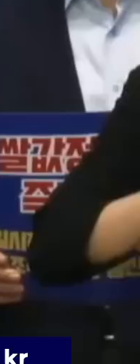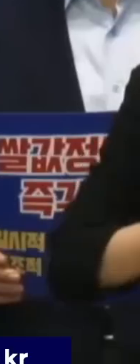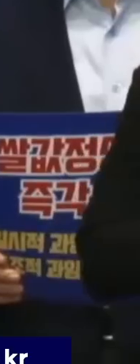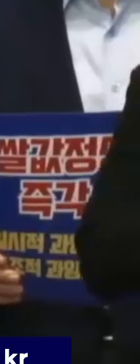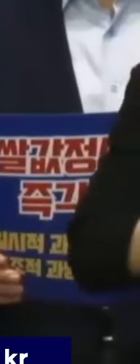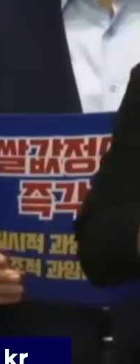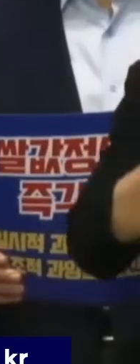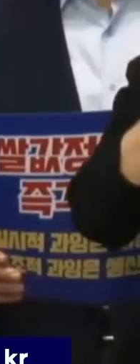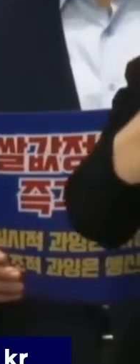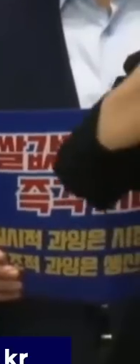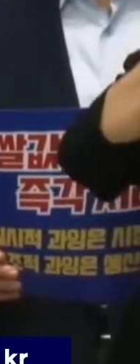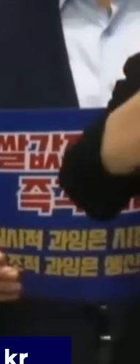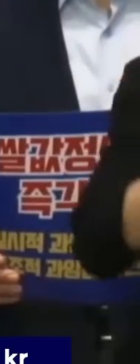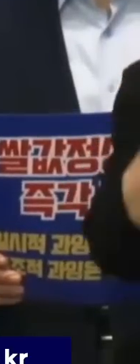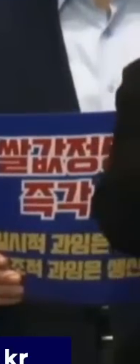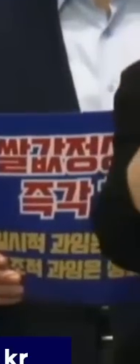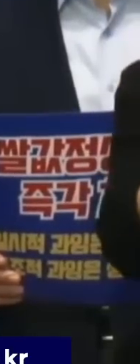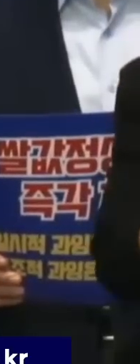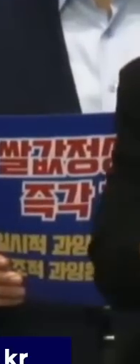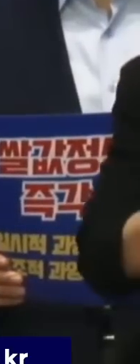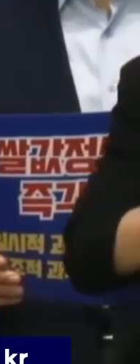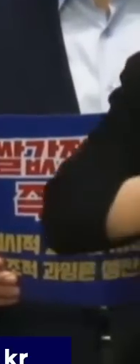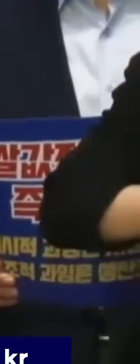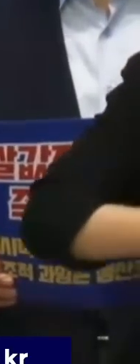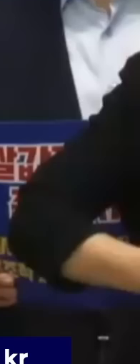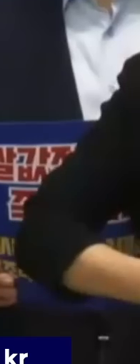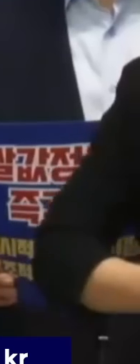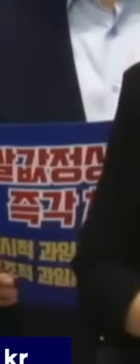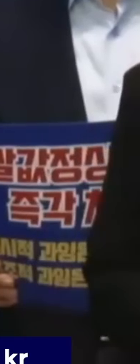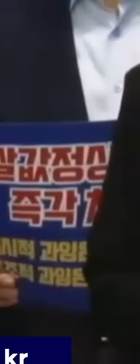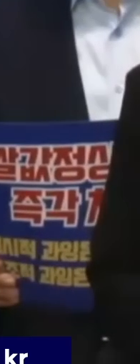효율성을 점검하고 제도 개선 방안을 마련해야 합니다.